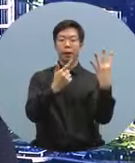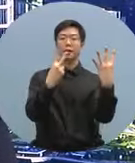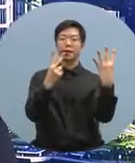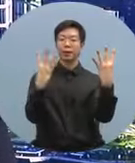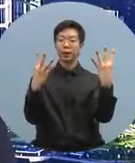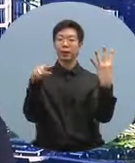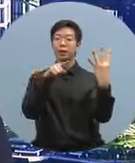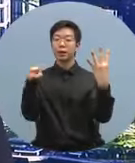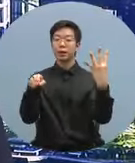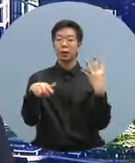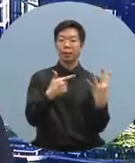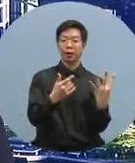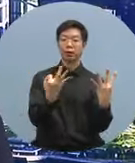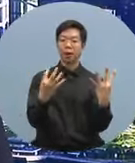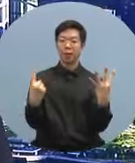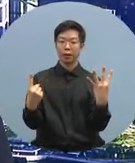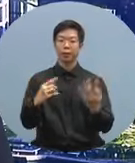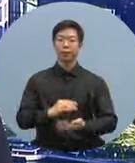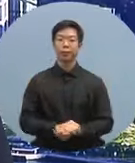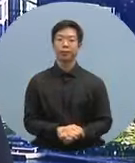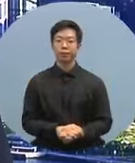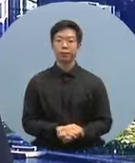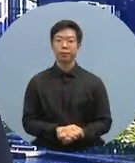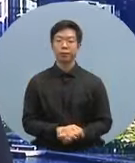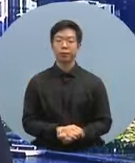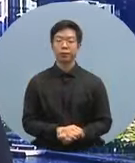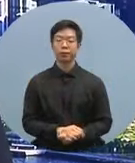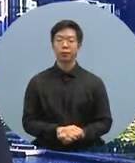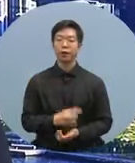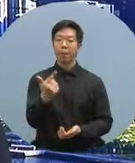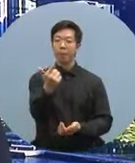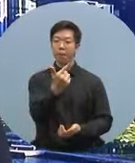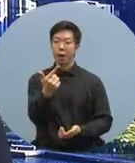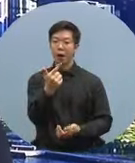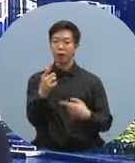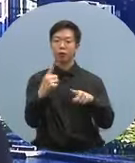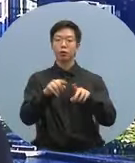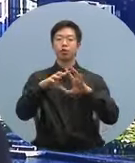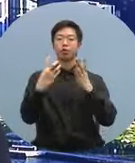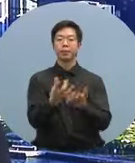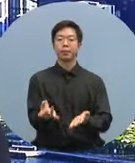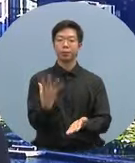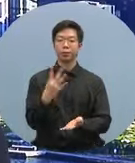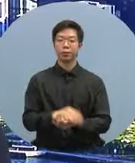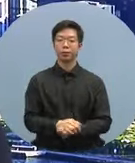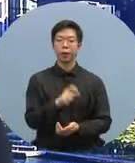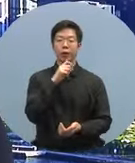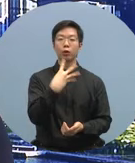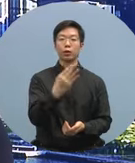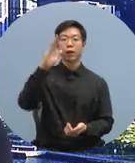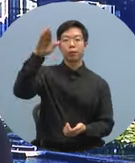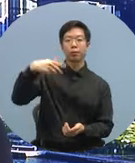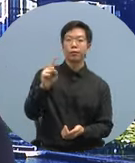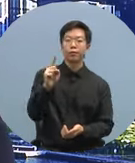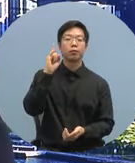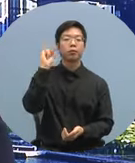到431。咁就呢8宗個案咧，就冇輸入性個案，有4宗咧都係暫時都